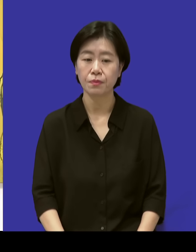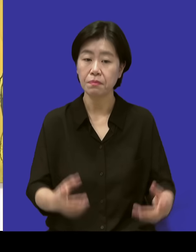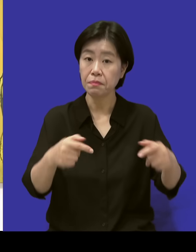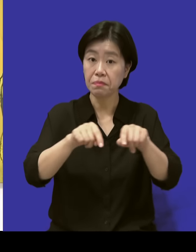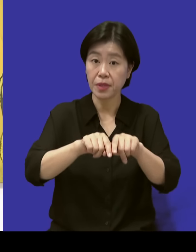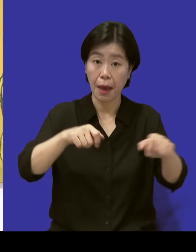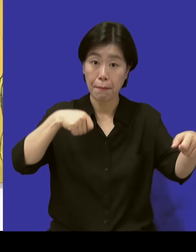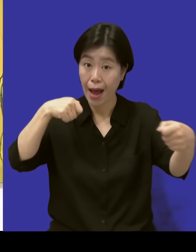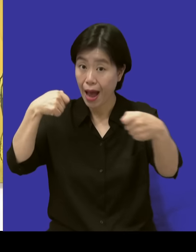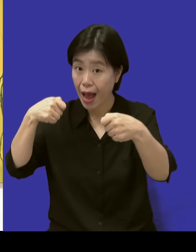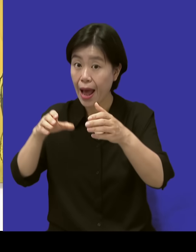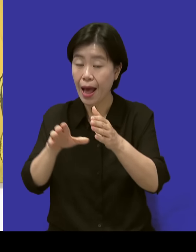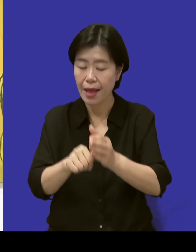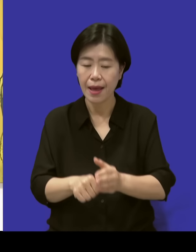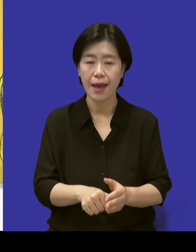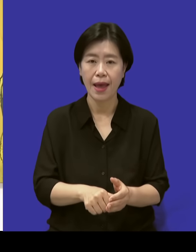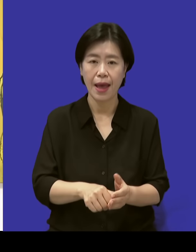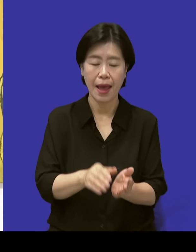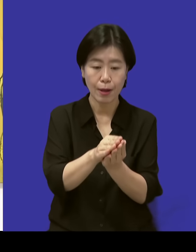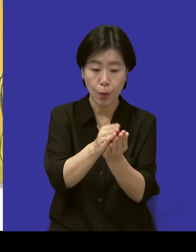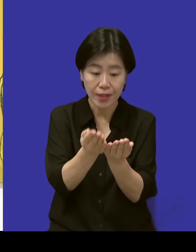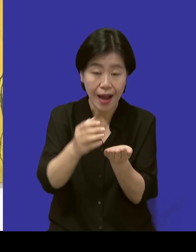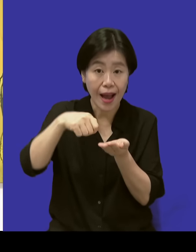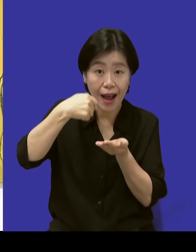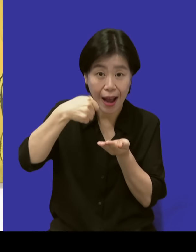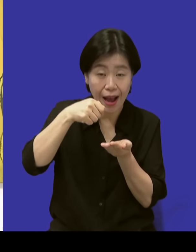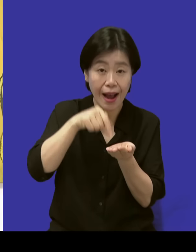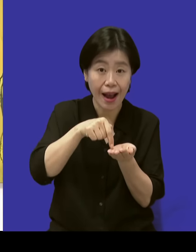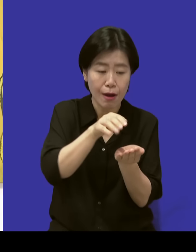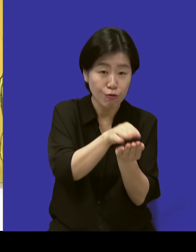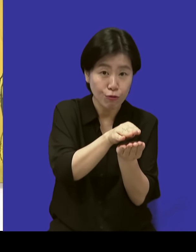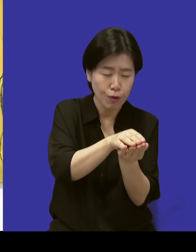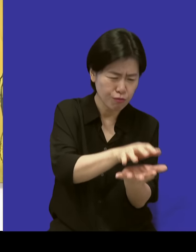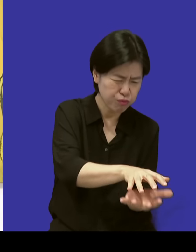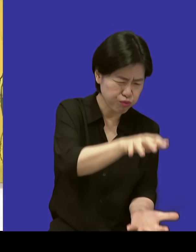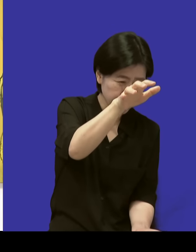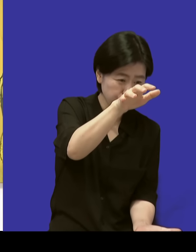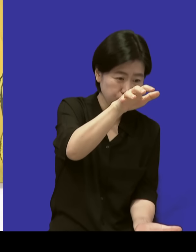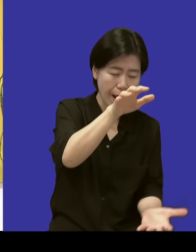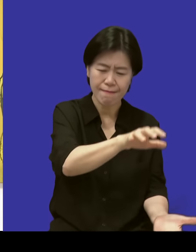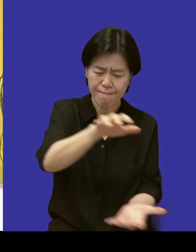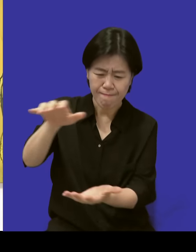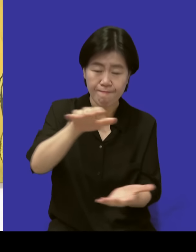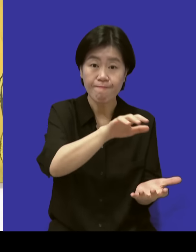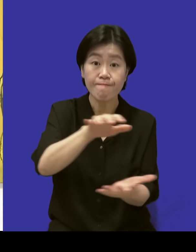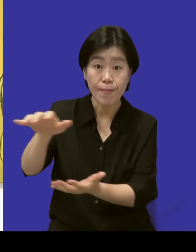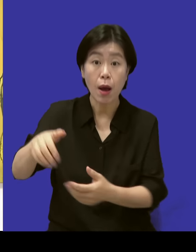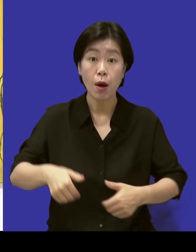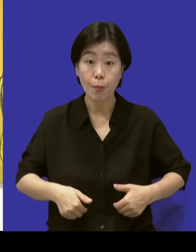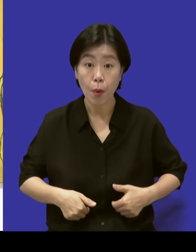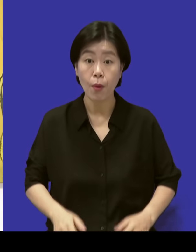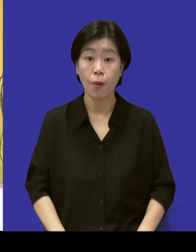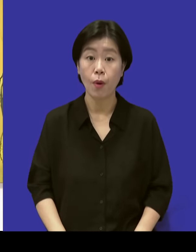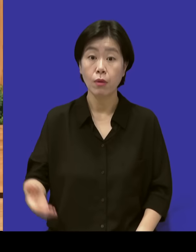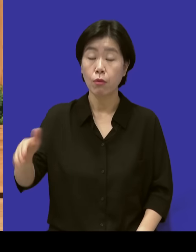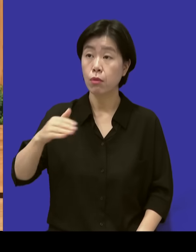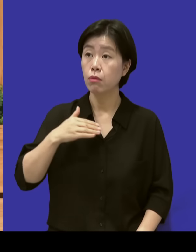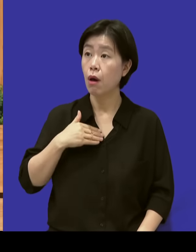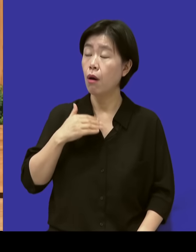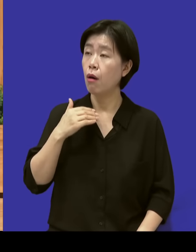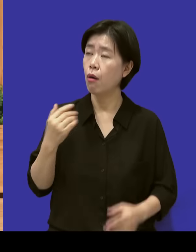식사하러 갈 때 예. 이럴 때 이제 도시 한번 날르거든요. 예. 사실 근데 저보다 나이 많은 사람이 많다고 했는데. 남자 중에 추성훈 씨 한 분밖에